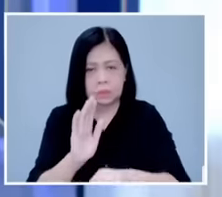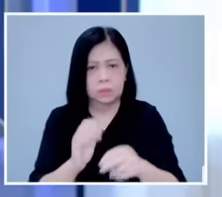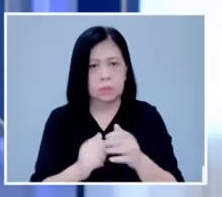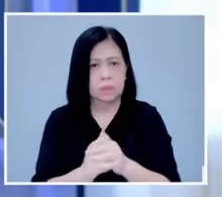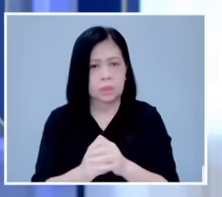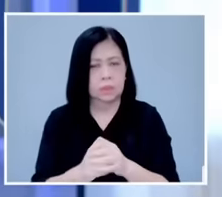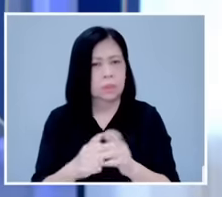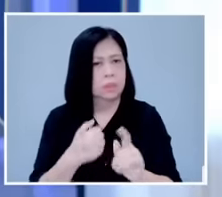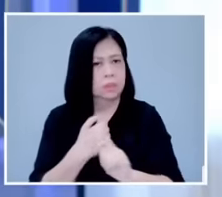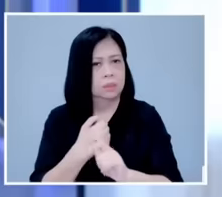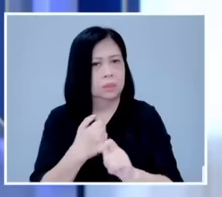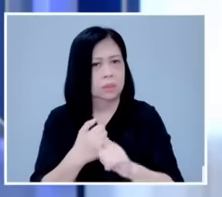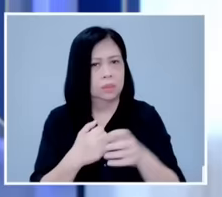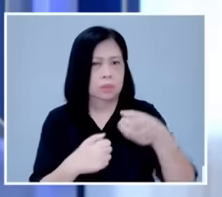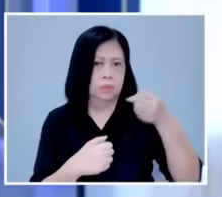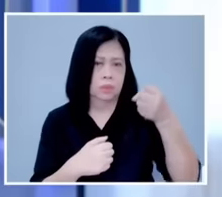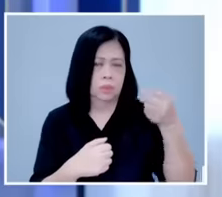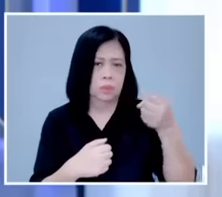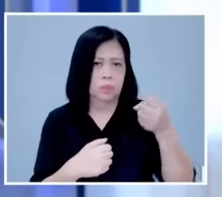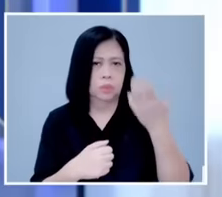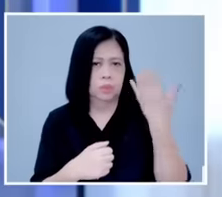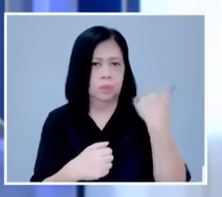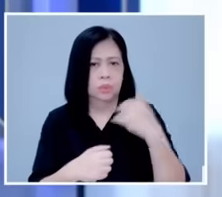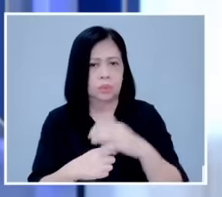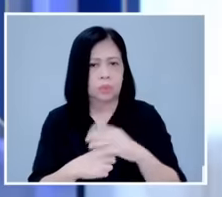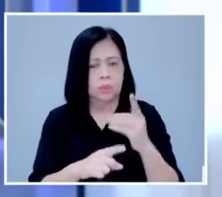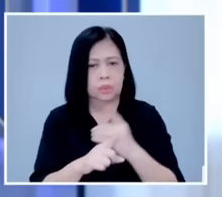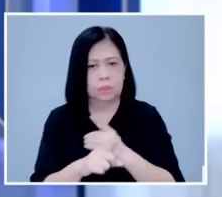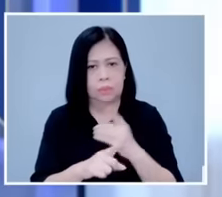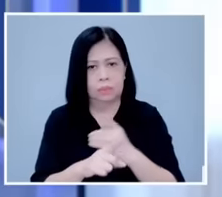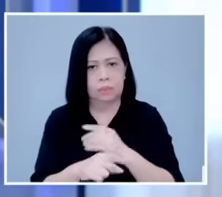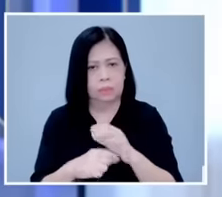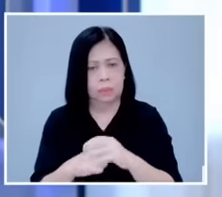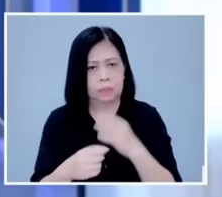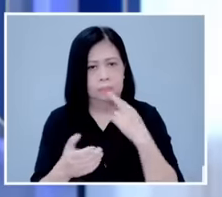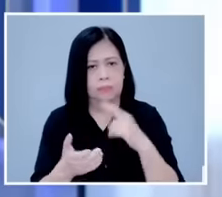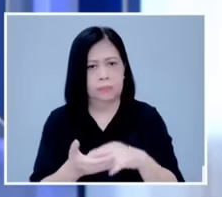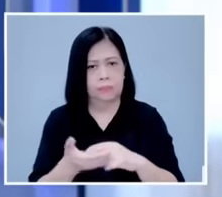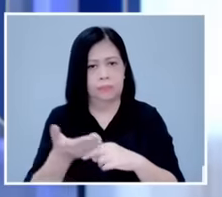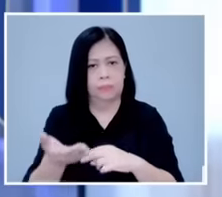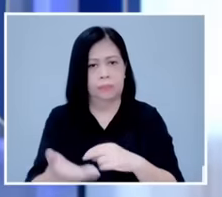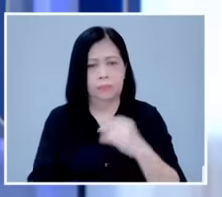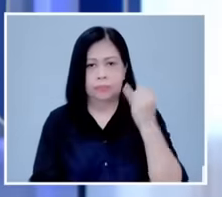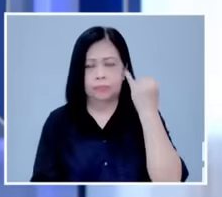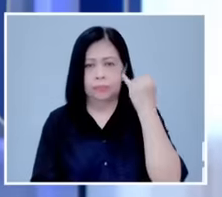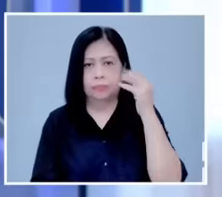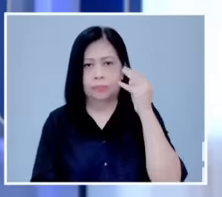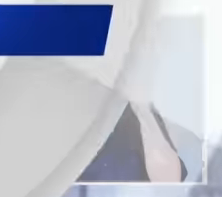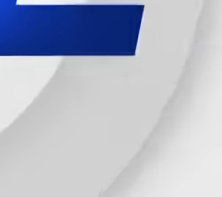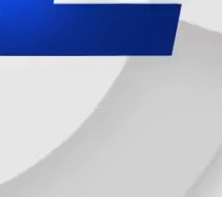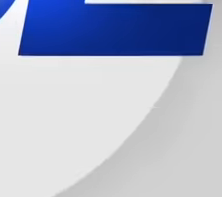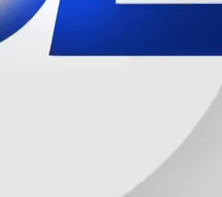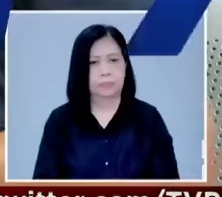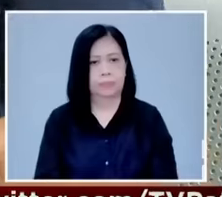Pansamantala kasi itong natigil nito lang Desyembre. Nagpapatrol, Jervis Manahan.